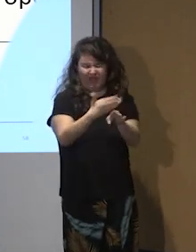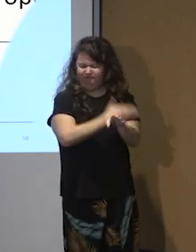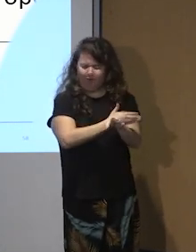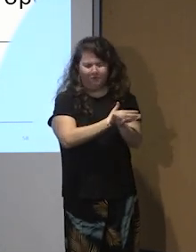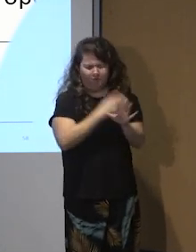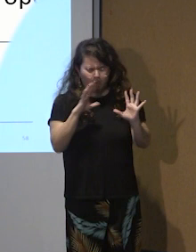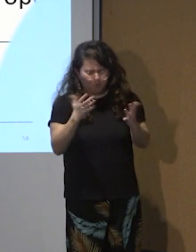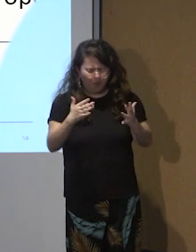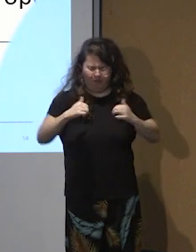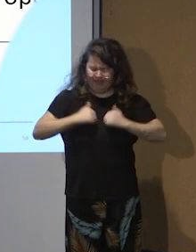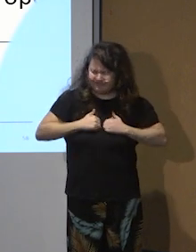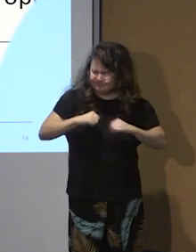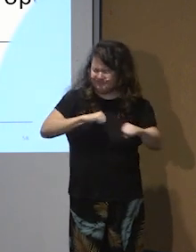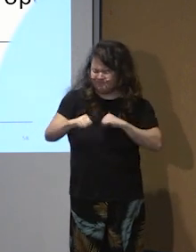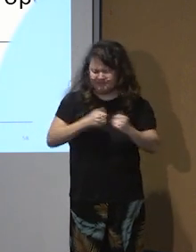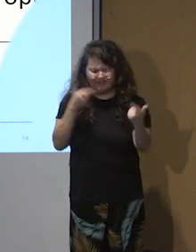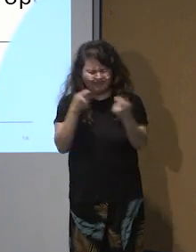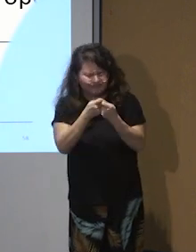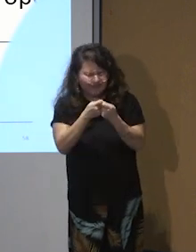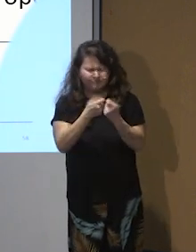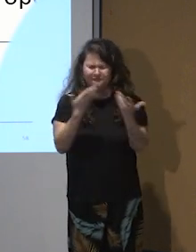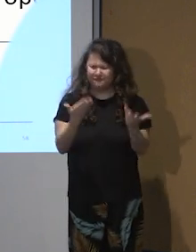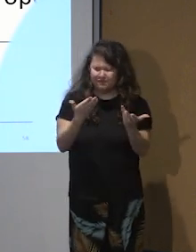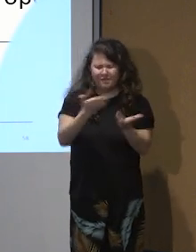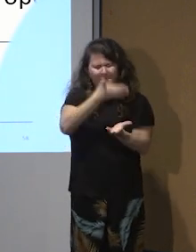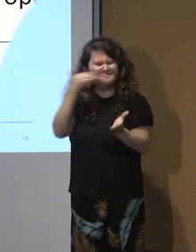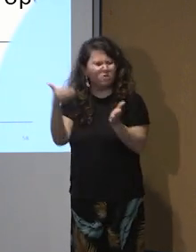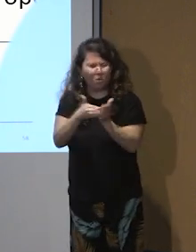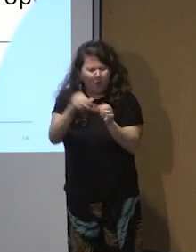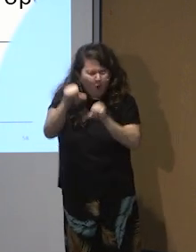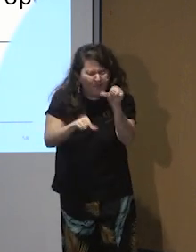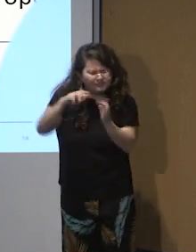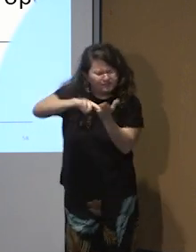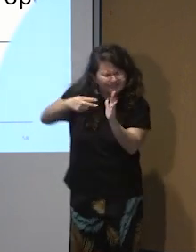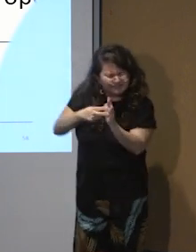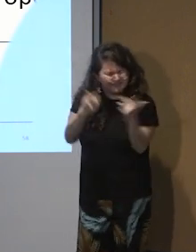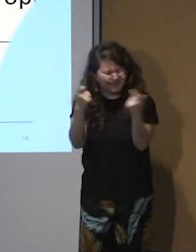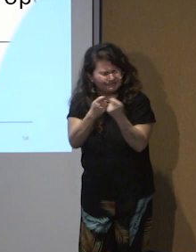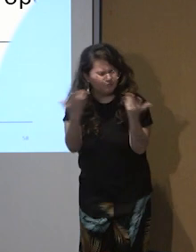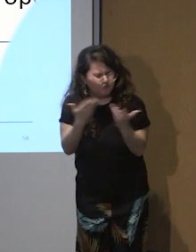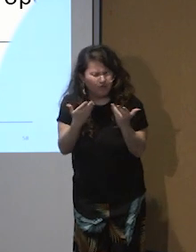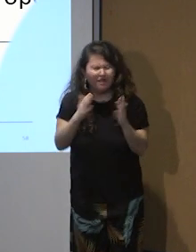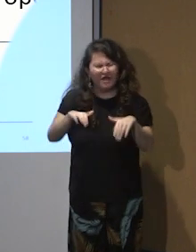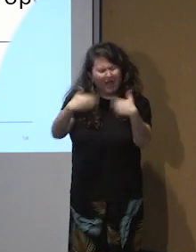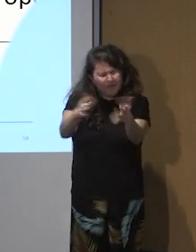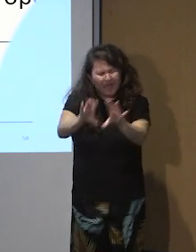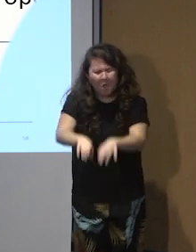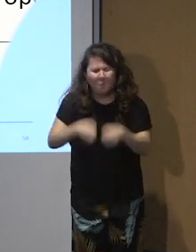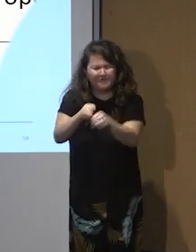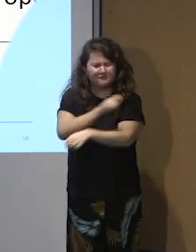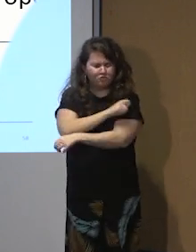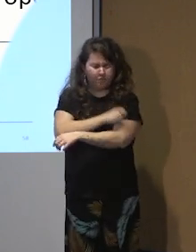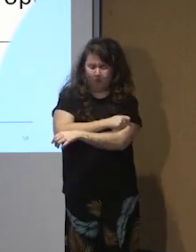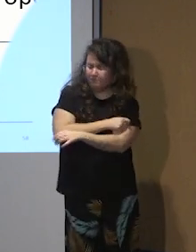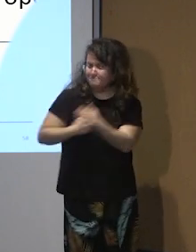l'activité physique, savoir quel type de voie d'abord on va privilégier. Et puis, en effet, sur la reprise du sport, s'encadrer au maximum, que ce soit avec